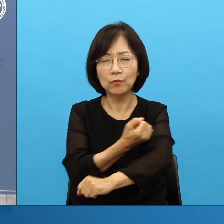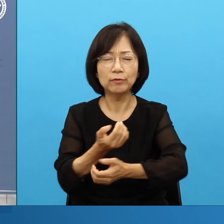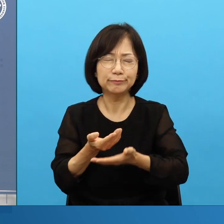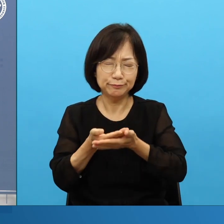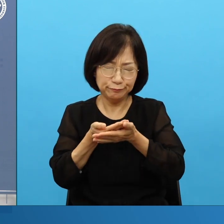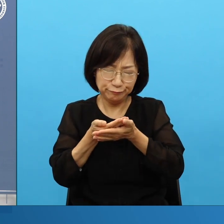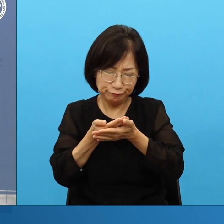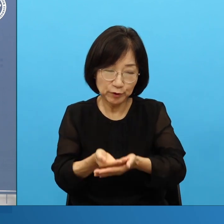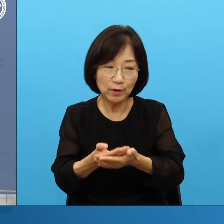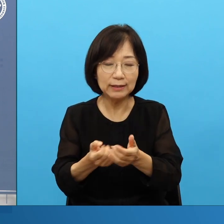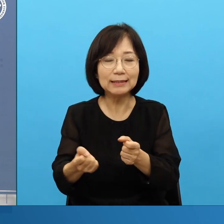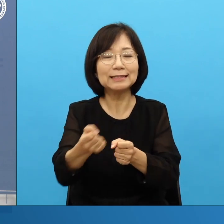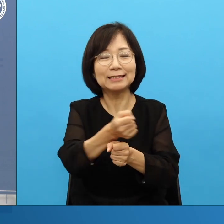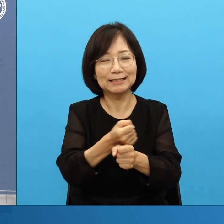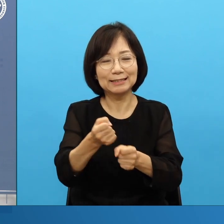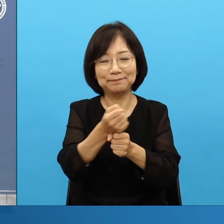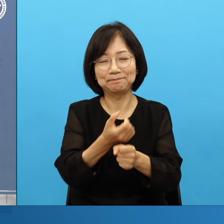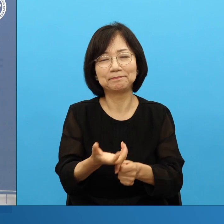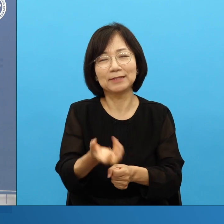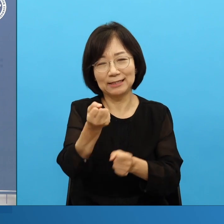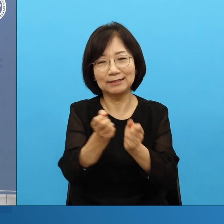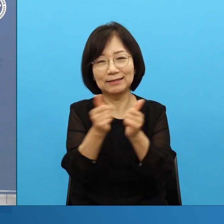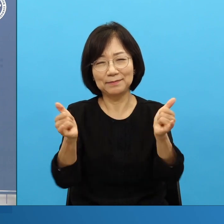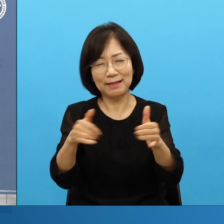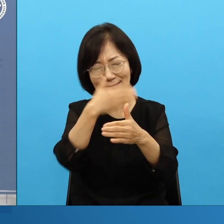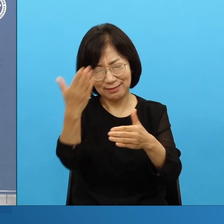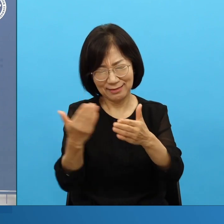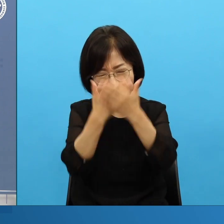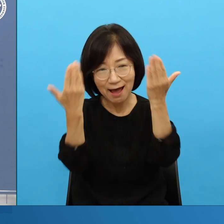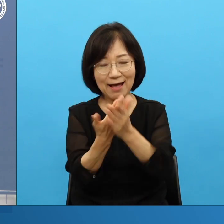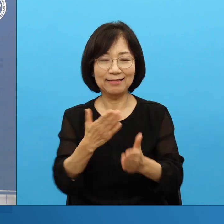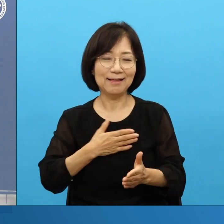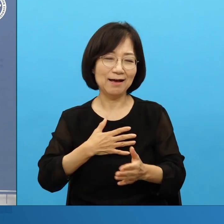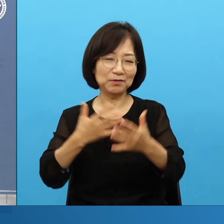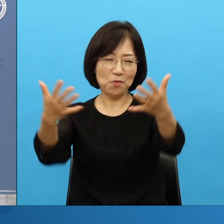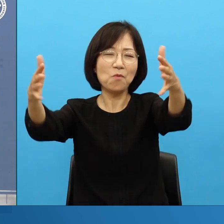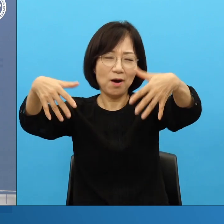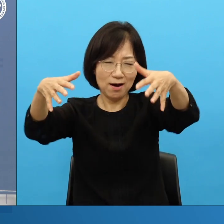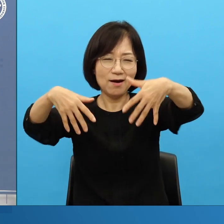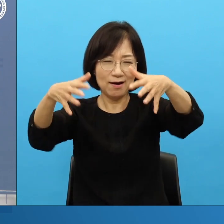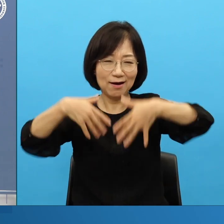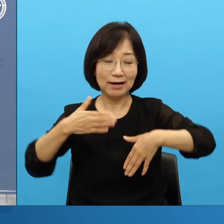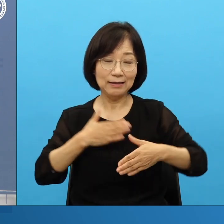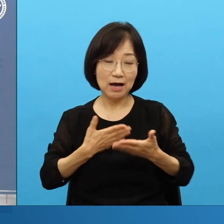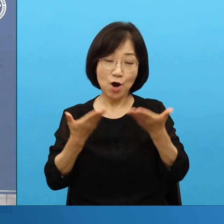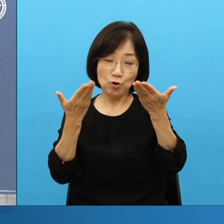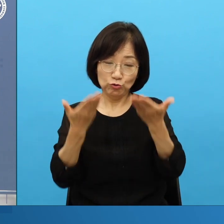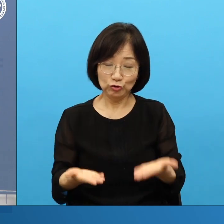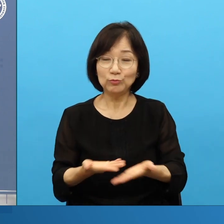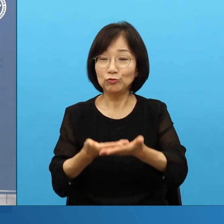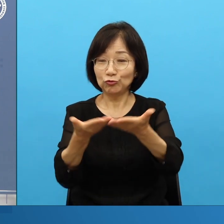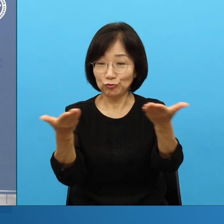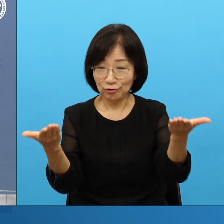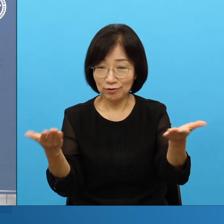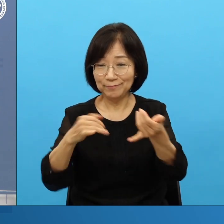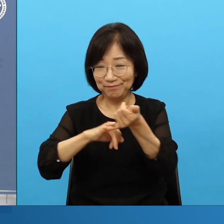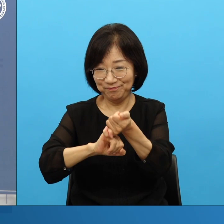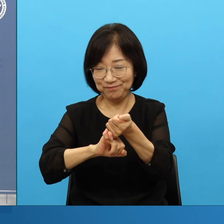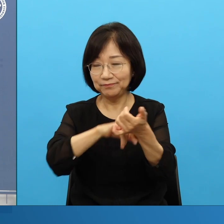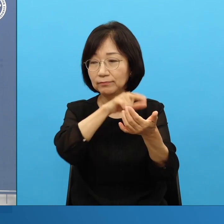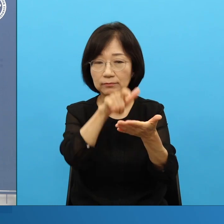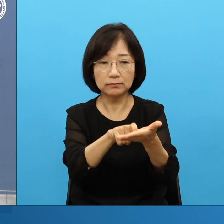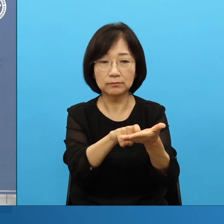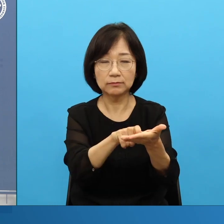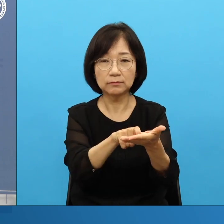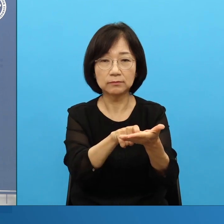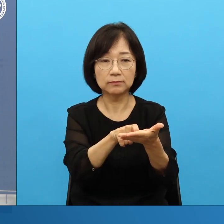무거운 짐진 자들아 다 내게로 오라. 내가 너희를 쉬게 하리라. Those who are heavy burdened, come to me and I will give